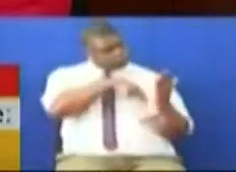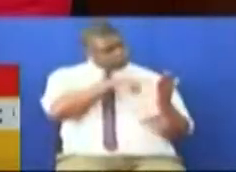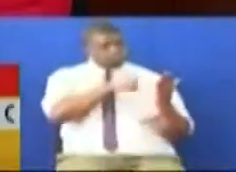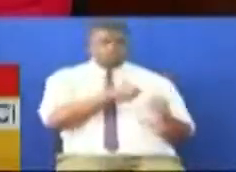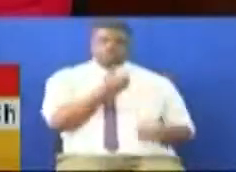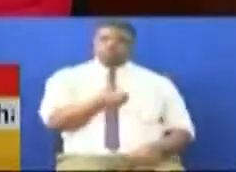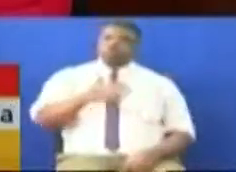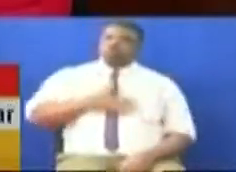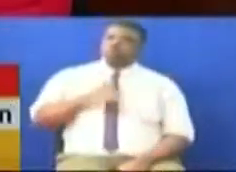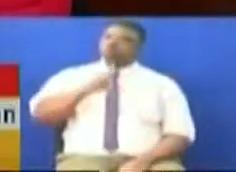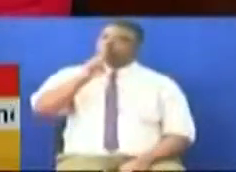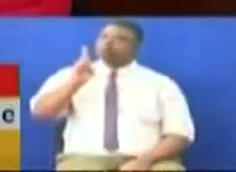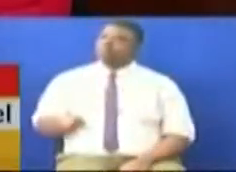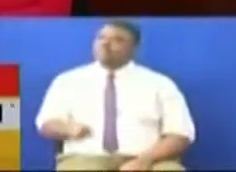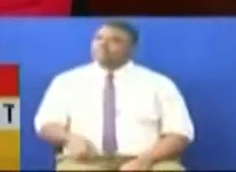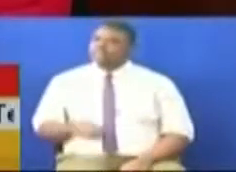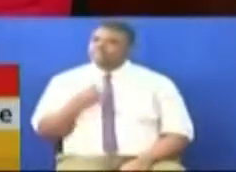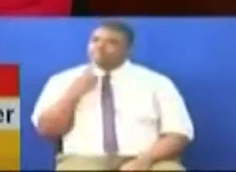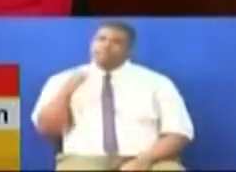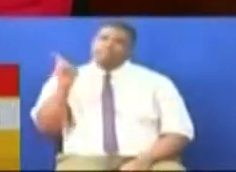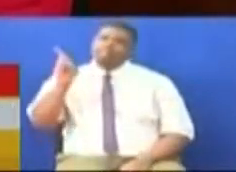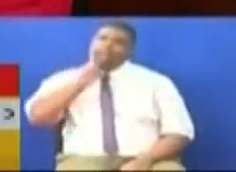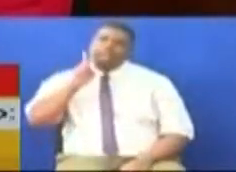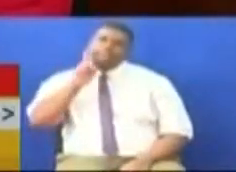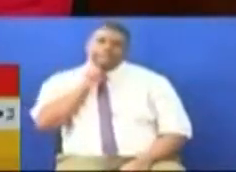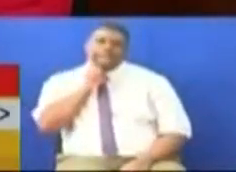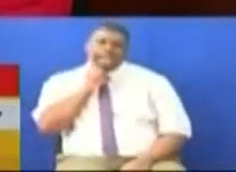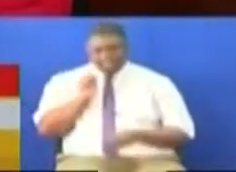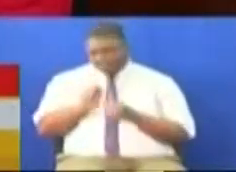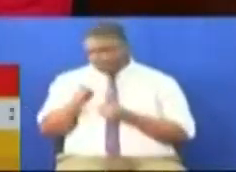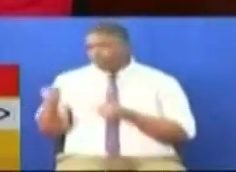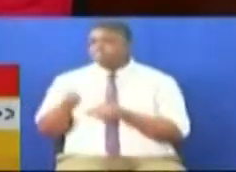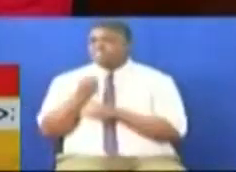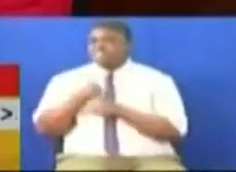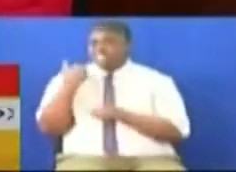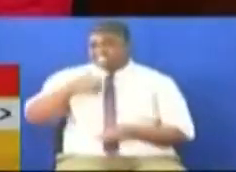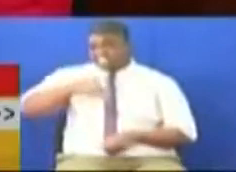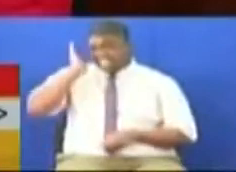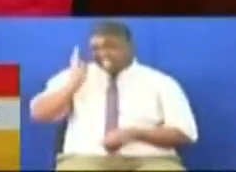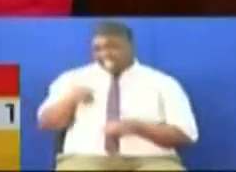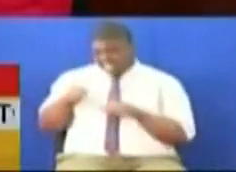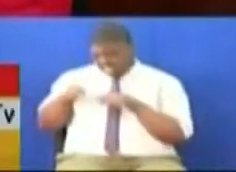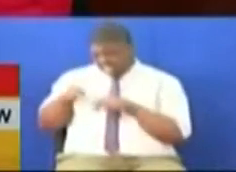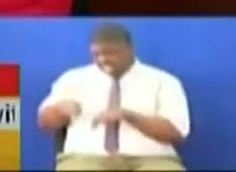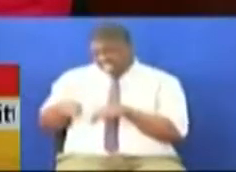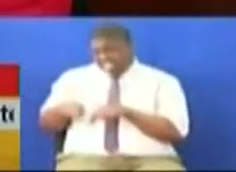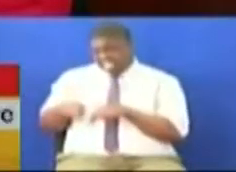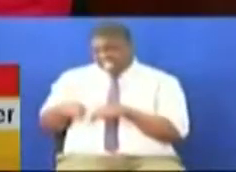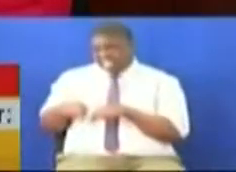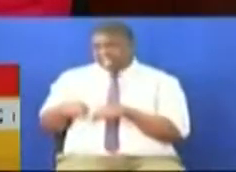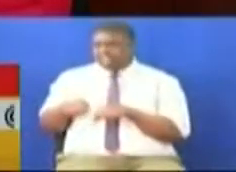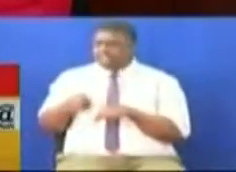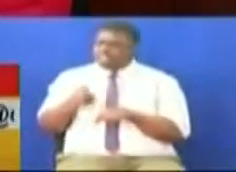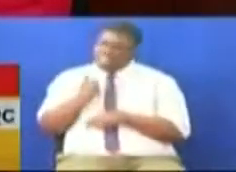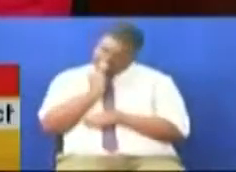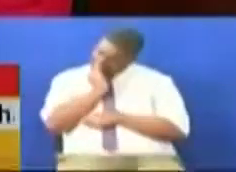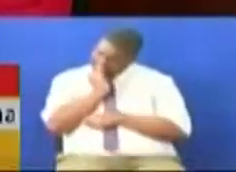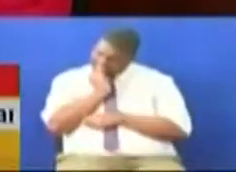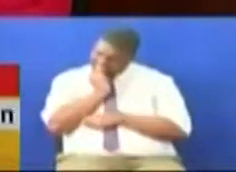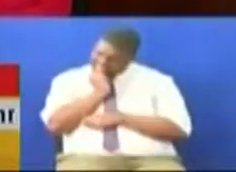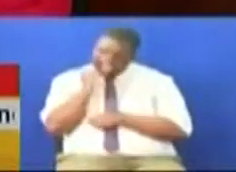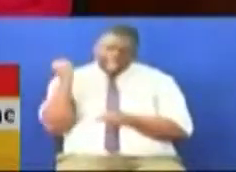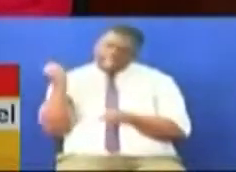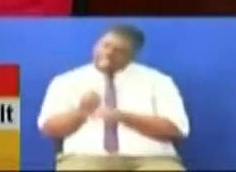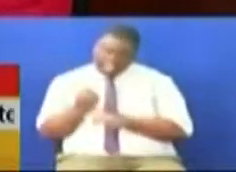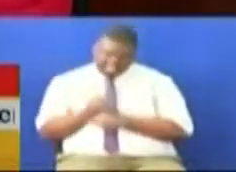mmoja aliniuliza akasema hivi, mama, haya mambo yote yamefanyika katika serikali ya awamu ya tano, mbona tuliambiwa inachapa kazi? Sasa